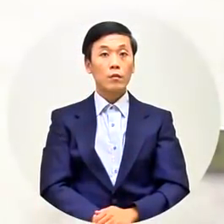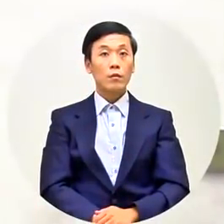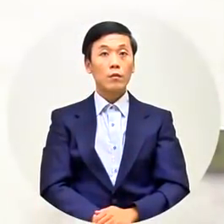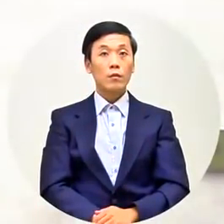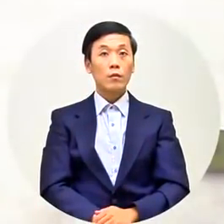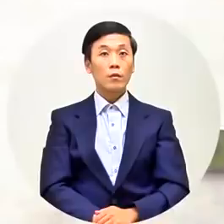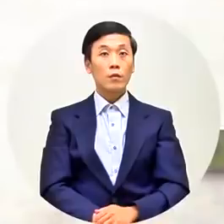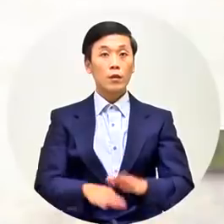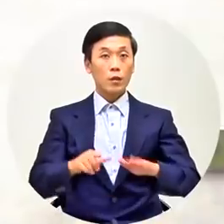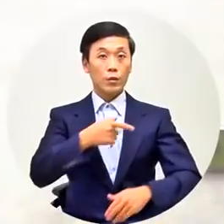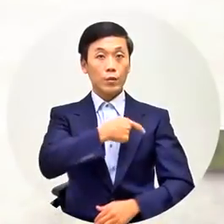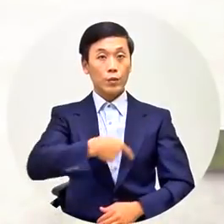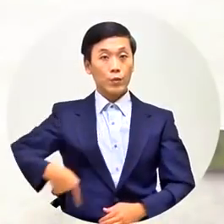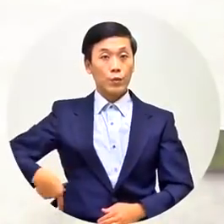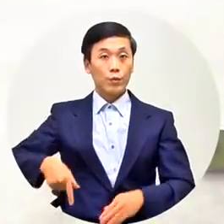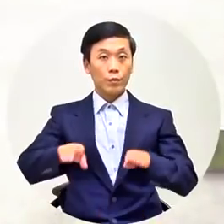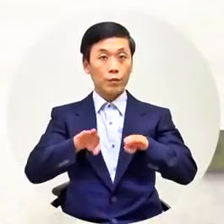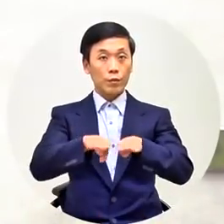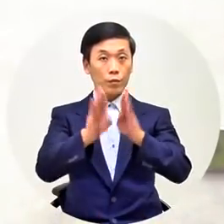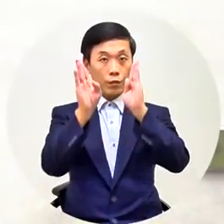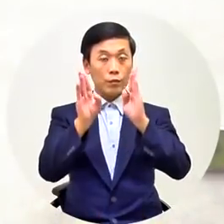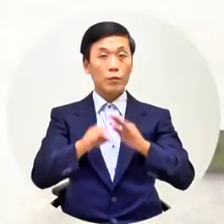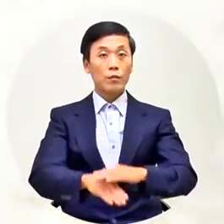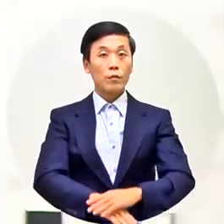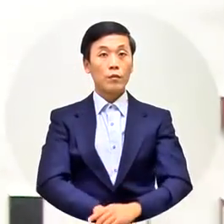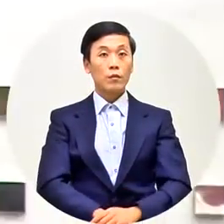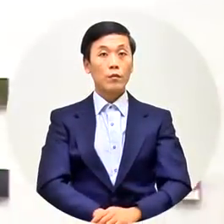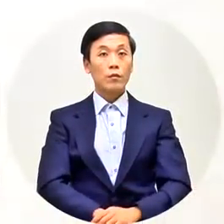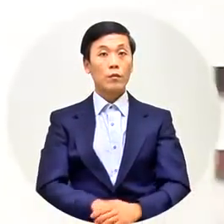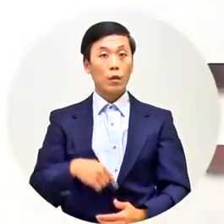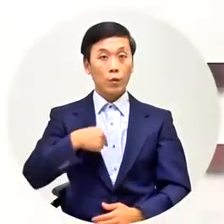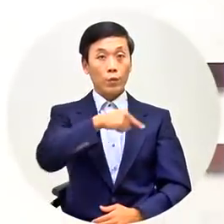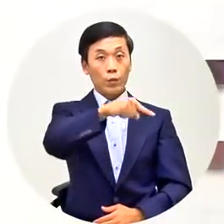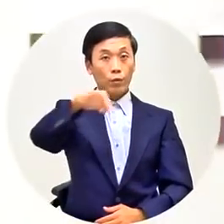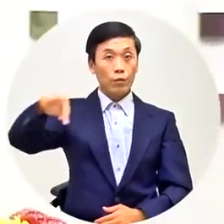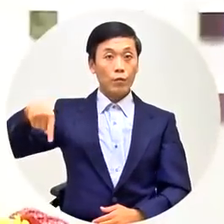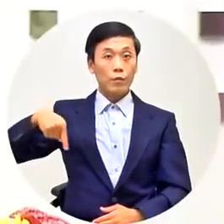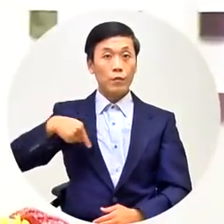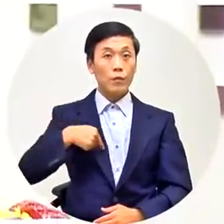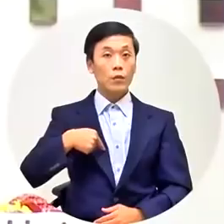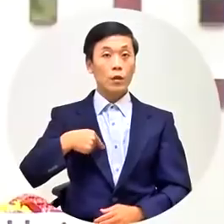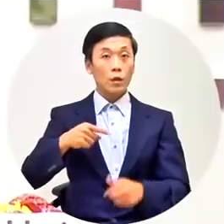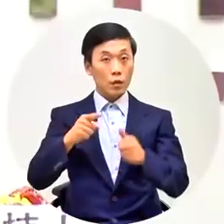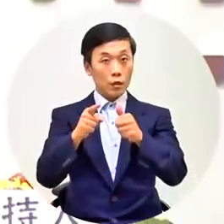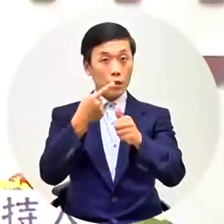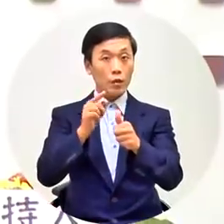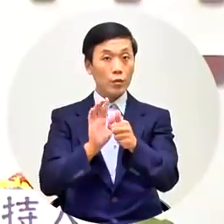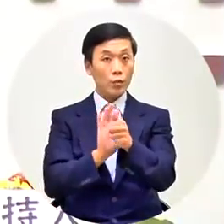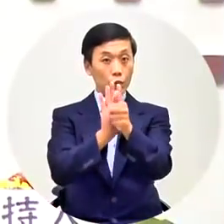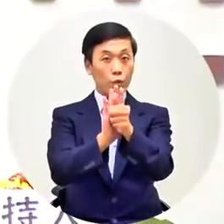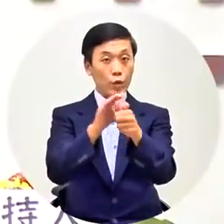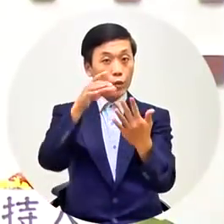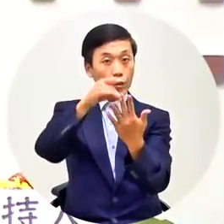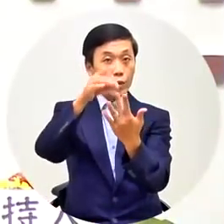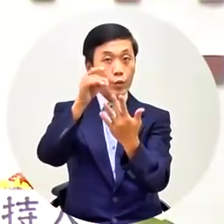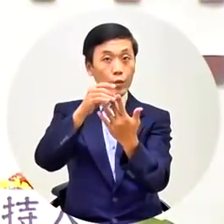选举开始，我们首先要推举那个选监监察员。